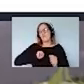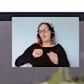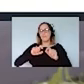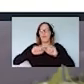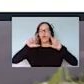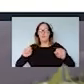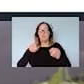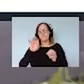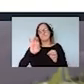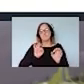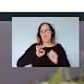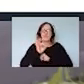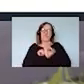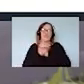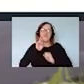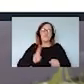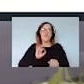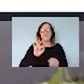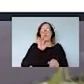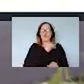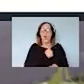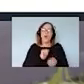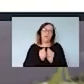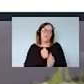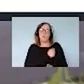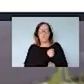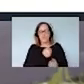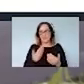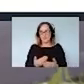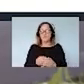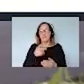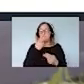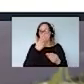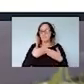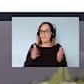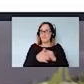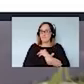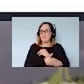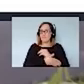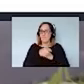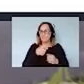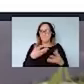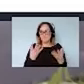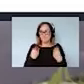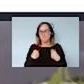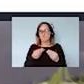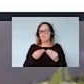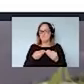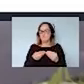ją powtórzyć w swojej instytucji, w swojej szkole czy bibliotece. Więc widzimy, że te otwarte zasoby naprawdę stają się czymś